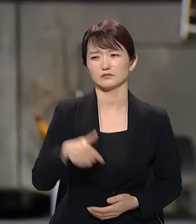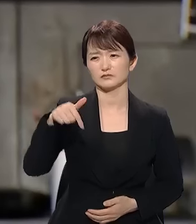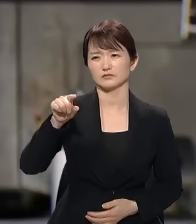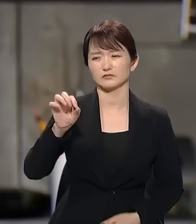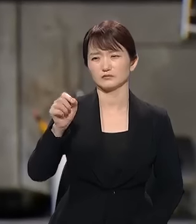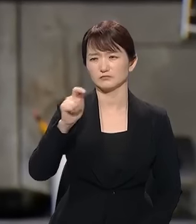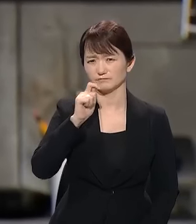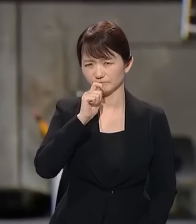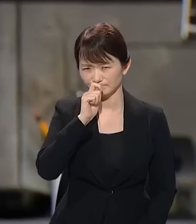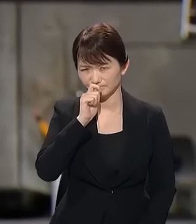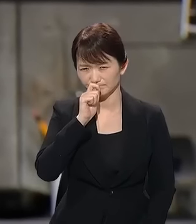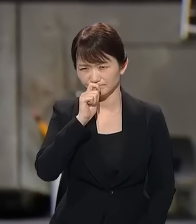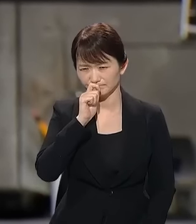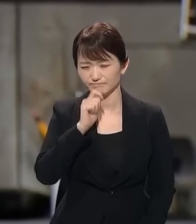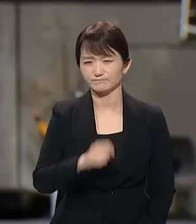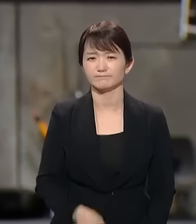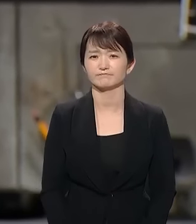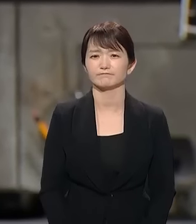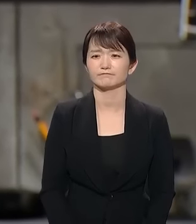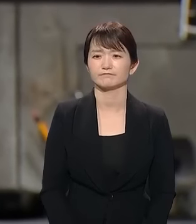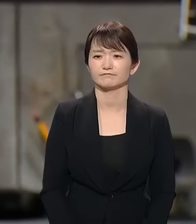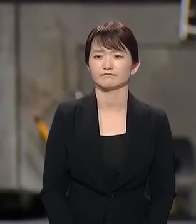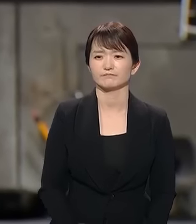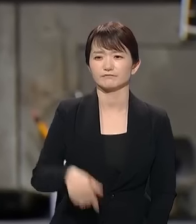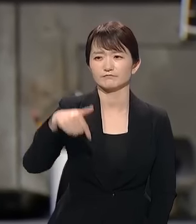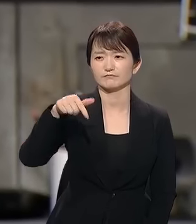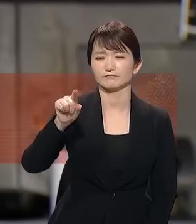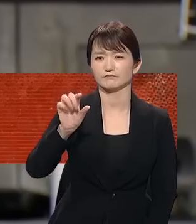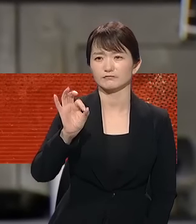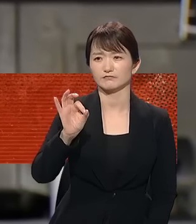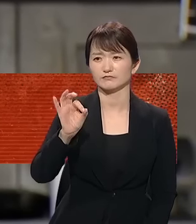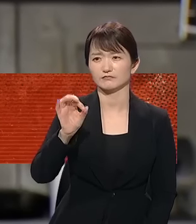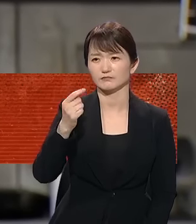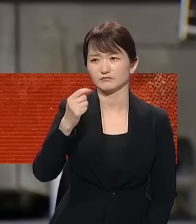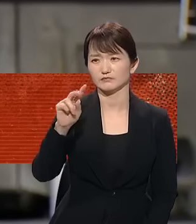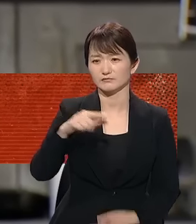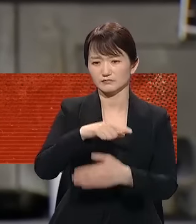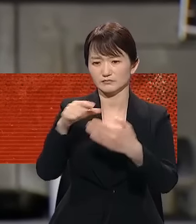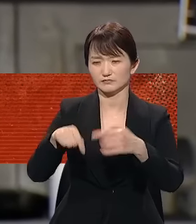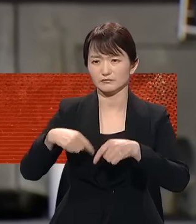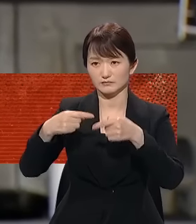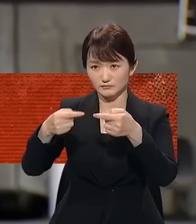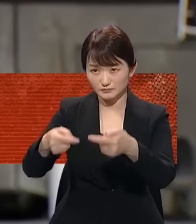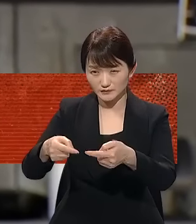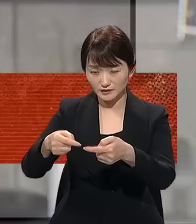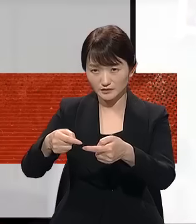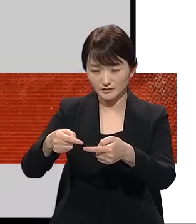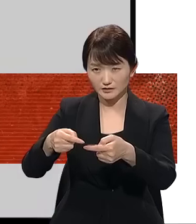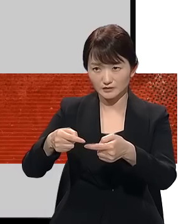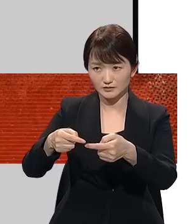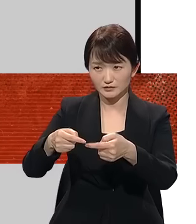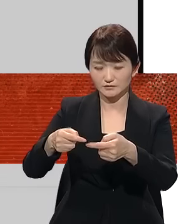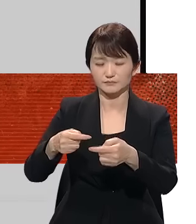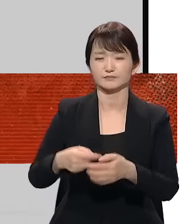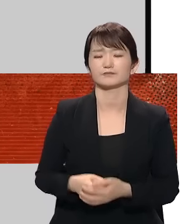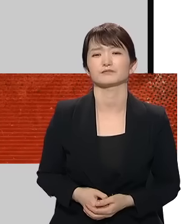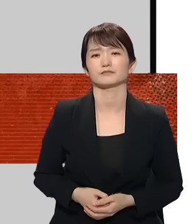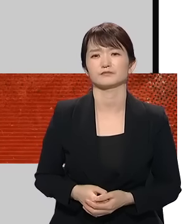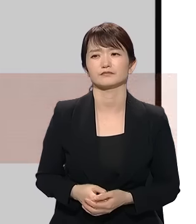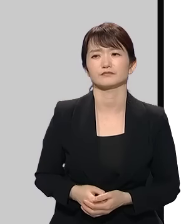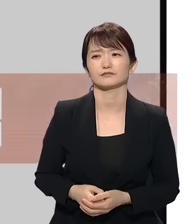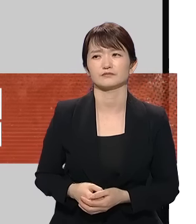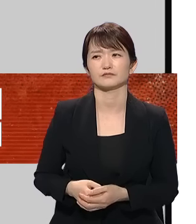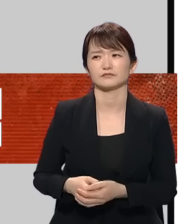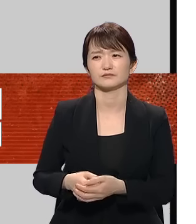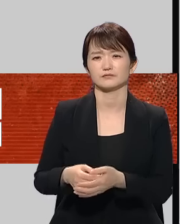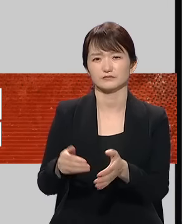계속하고 있습니다. 사실 이 강영욱 씨 TV 프로그램도 나가고 있는데요. 그것도 결방하기로 했고 교체까지 어떻게 보면